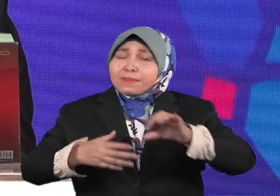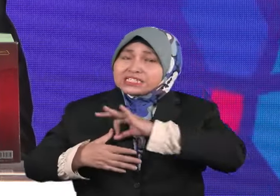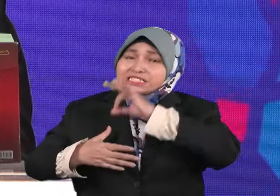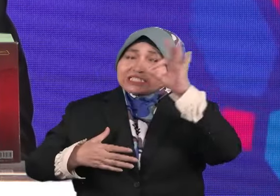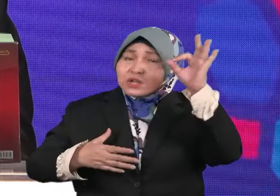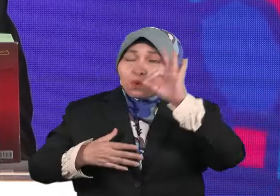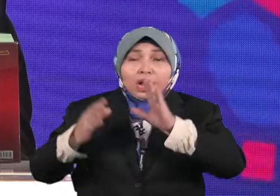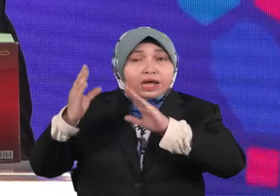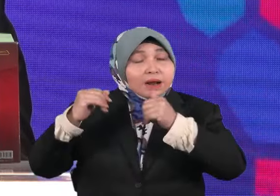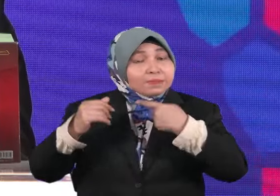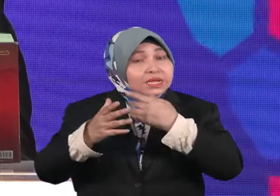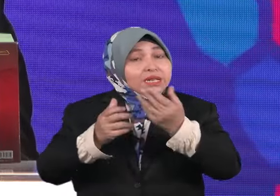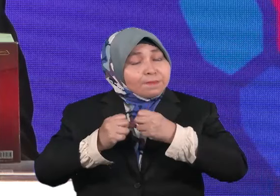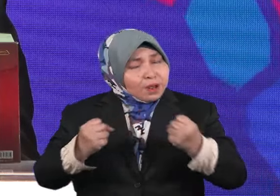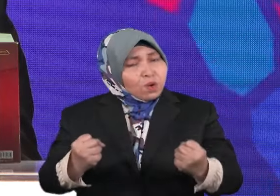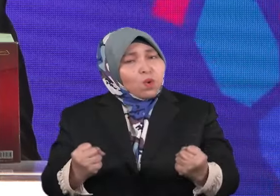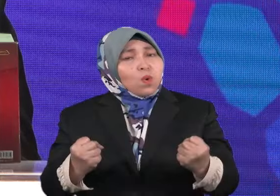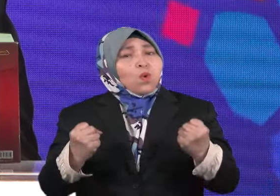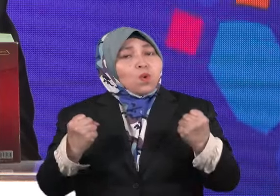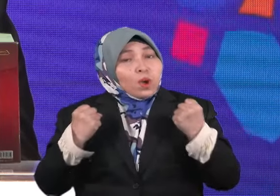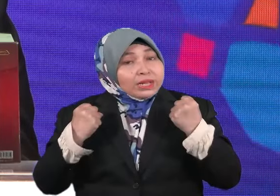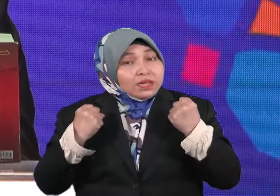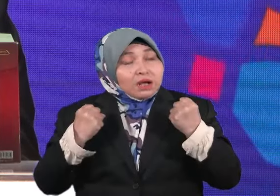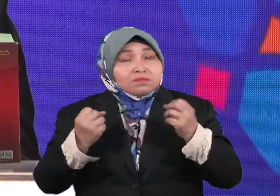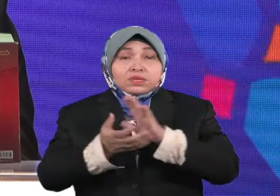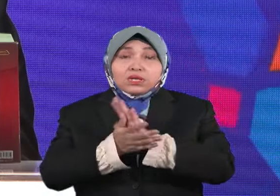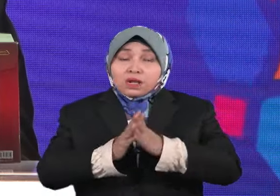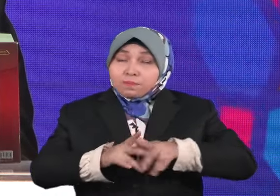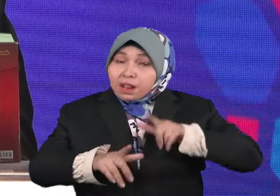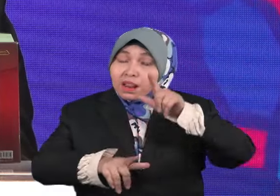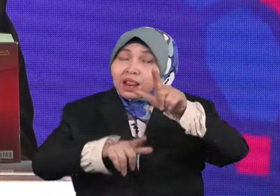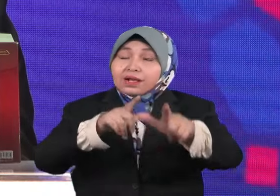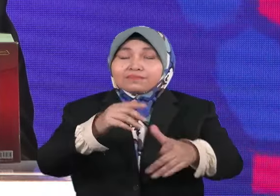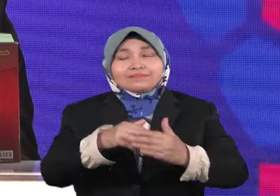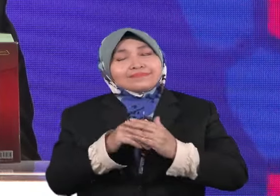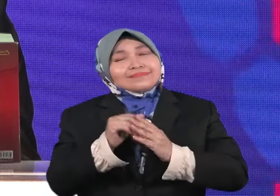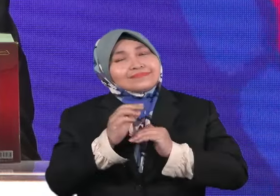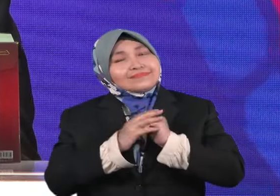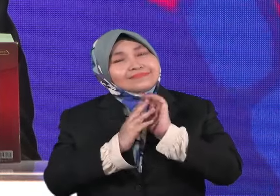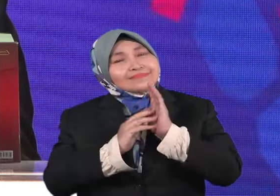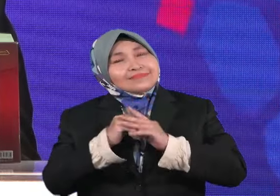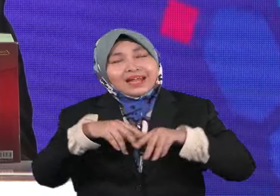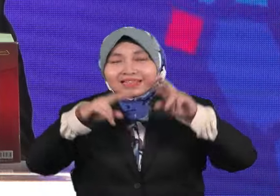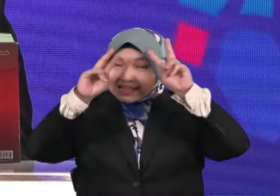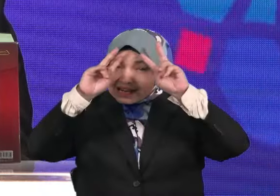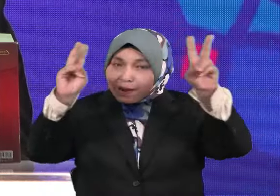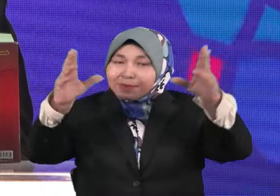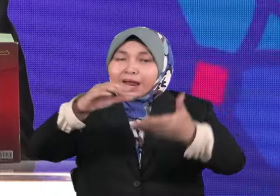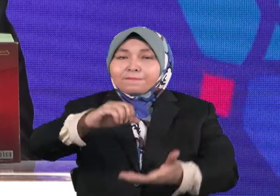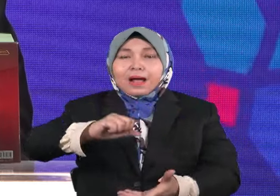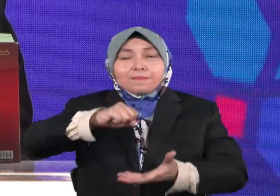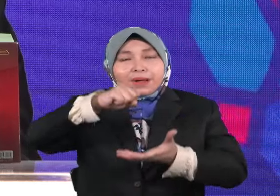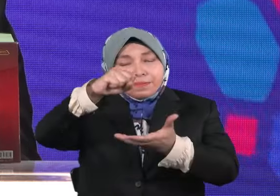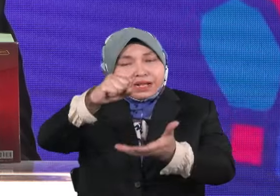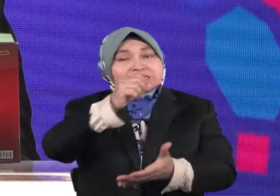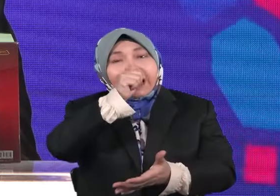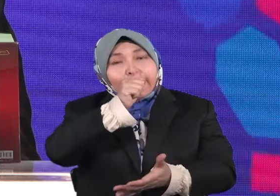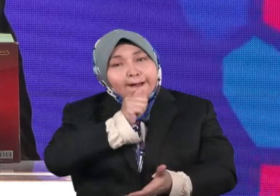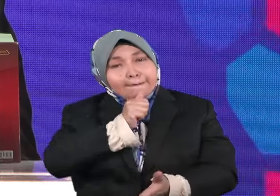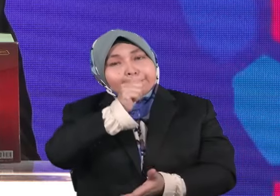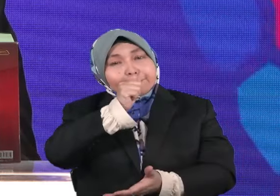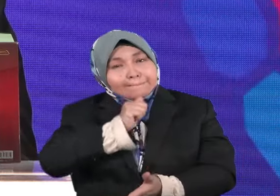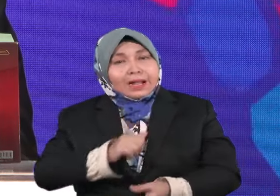mudah-mudahan kita dapat kuat sehingga kita melangkah Ramadan dengan selesa, dengan tenang dan mendapat bekalan sabar insyaAllah.